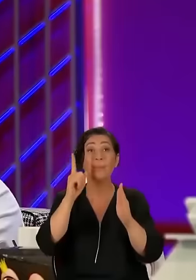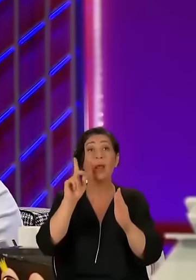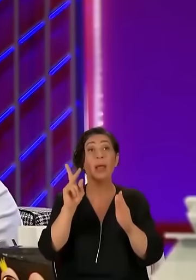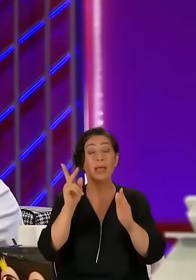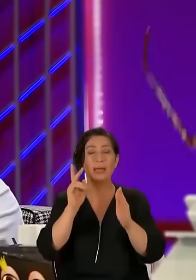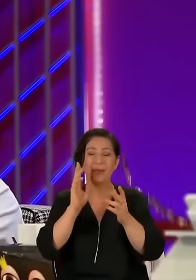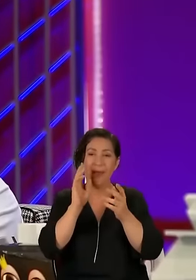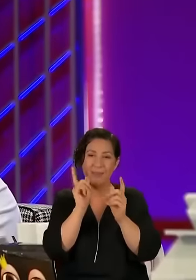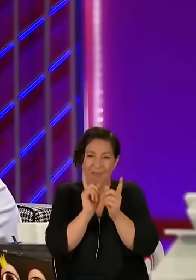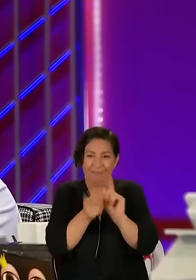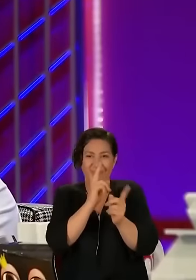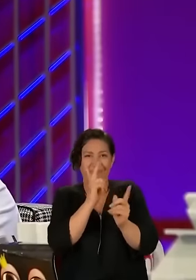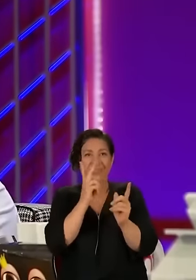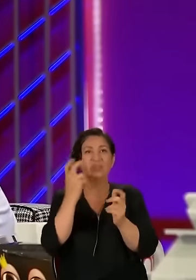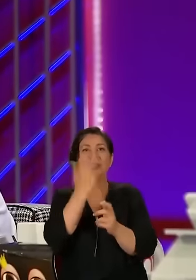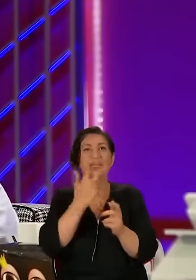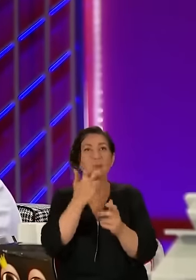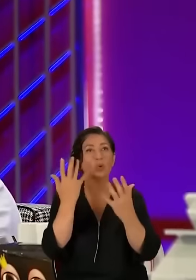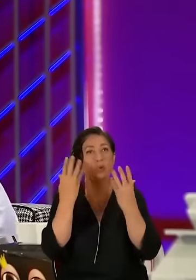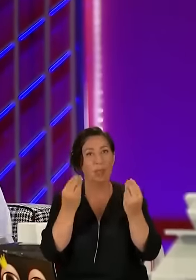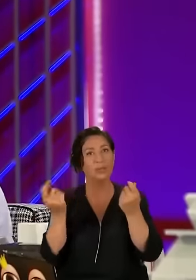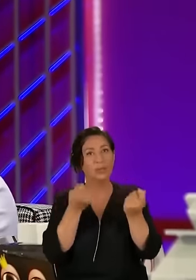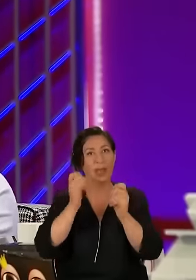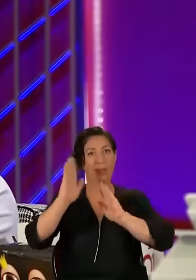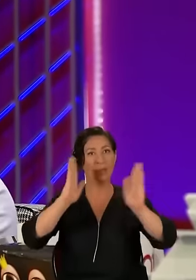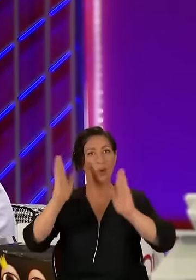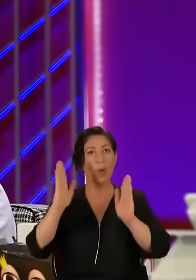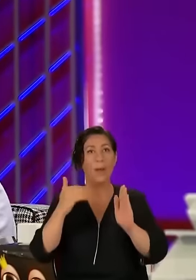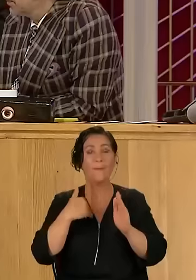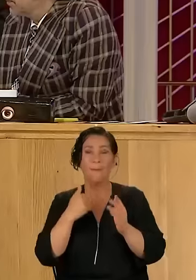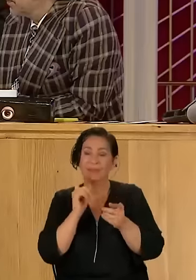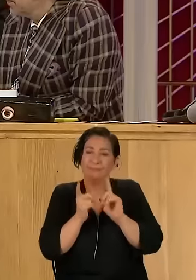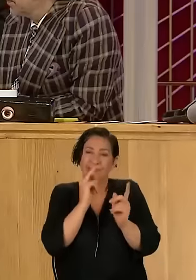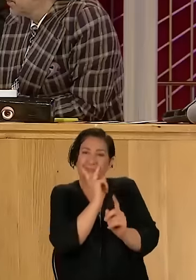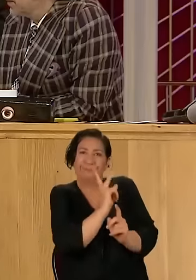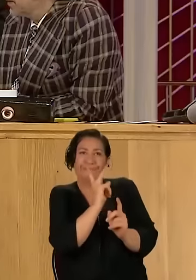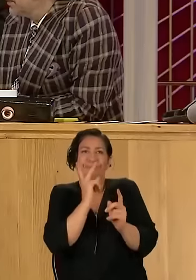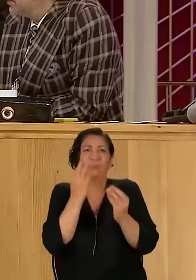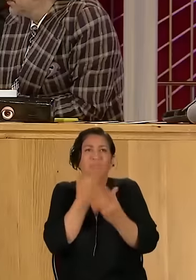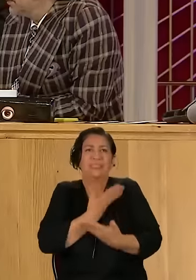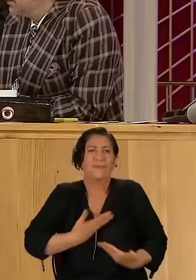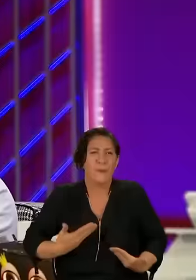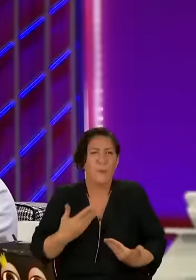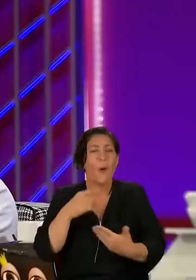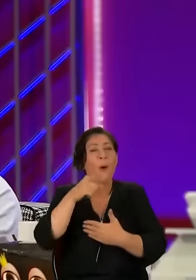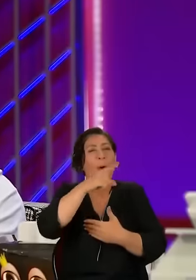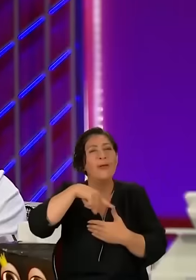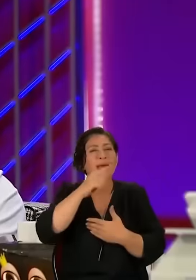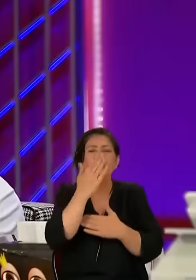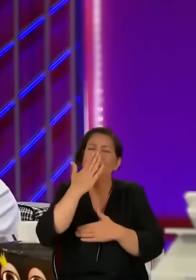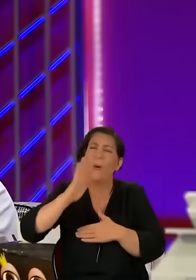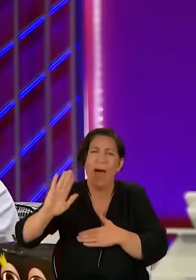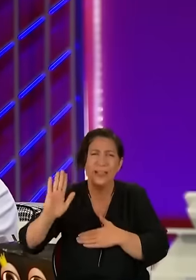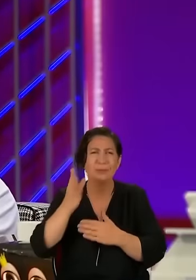roman şarkısı ve evet. Murat bununla alakalı çok güzel işlere gidiyor. Ben romanları çok seviyorum. Bana göre onlar çok